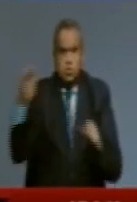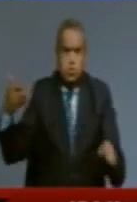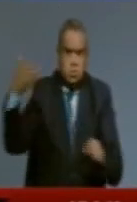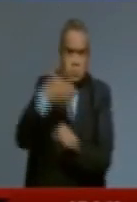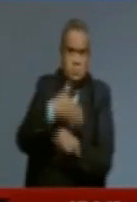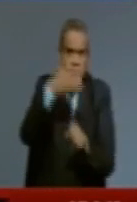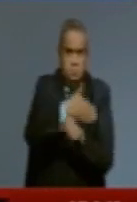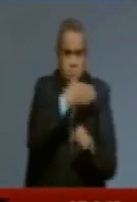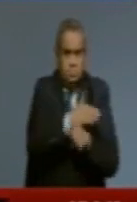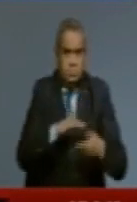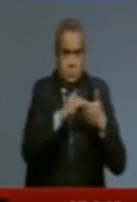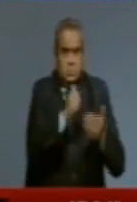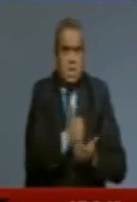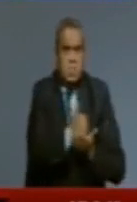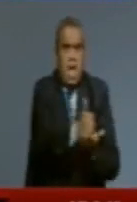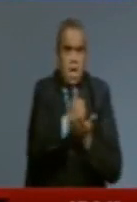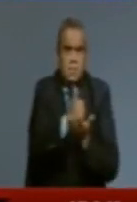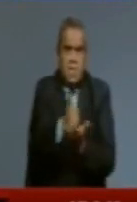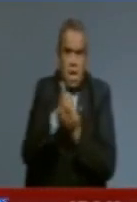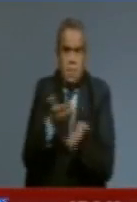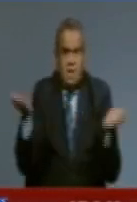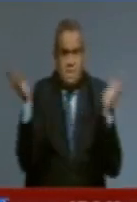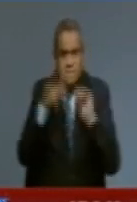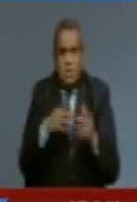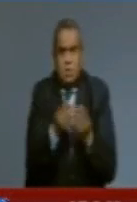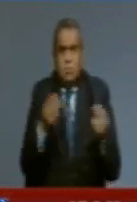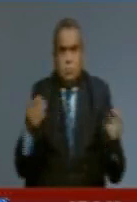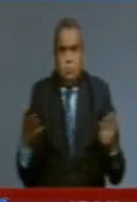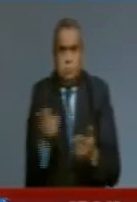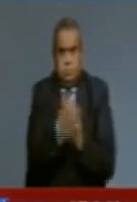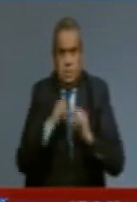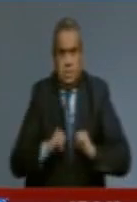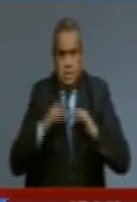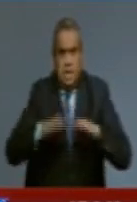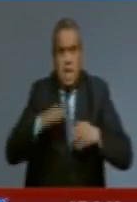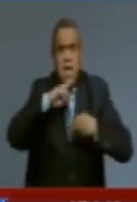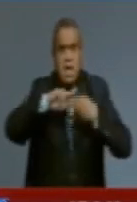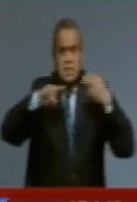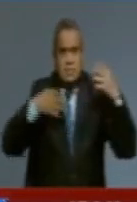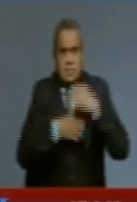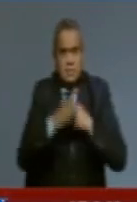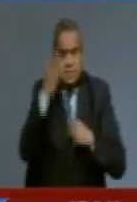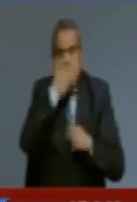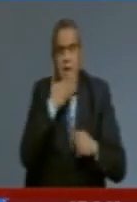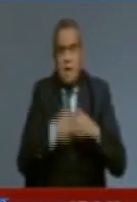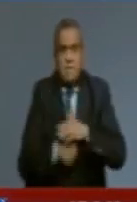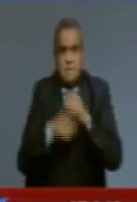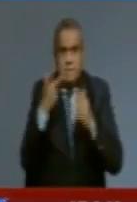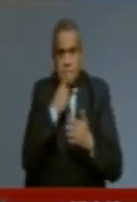ودعم هذه الشعوب، ثم عملت معها على خلق الحياة السلمية وتطوير